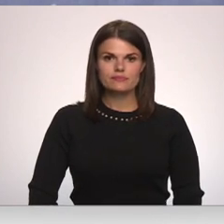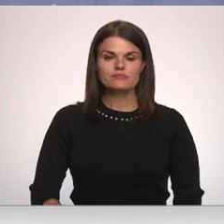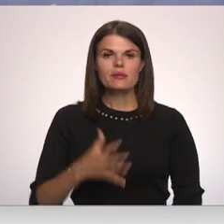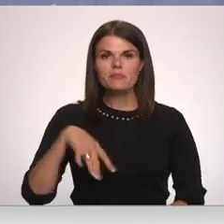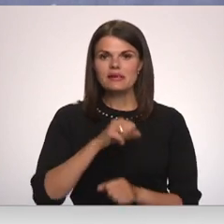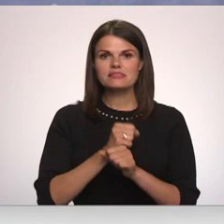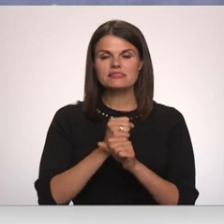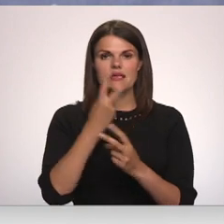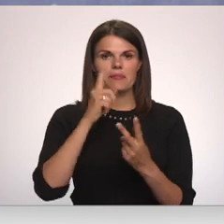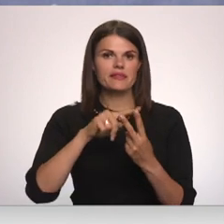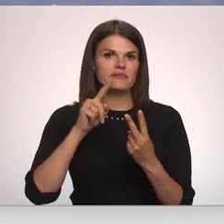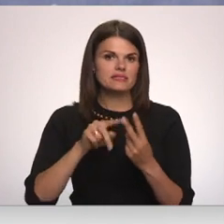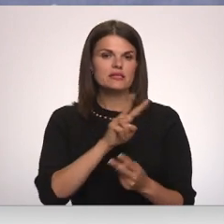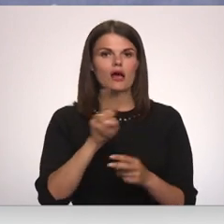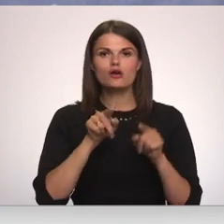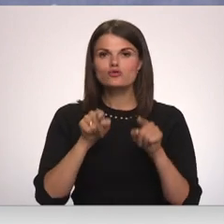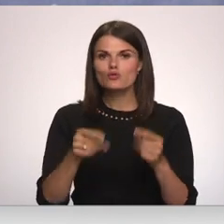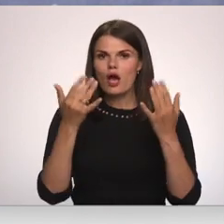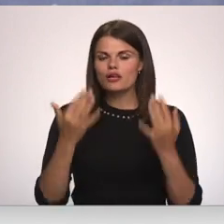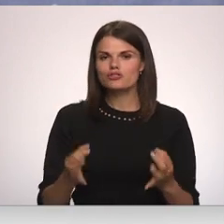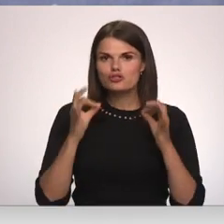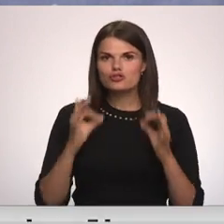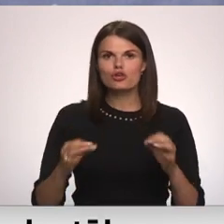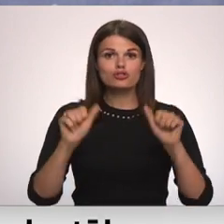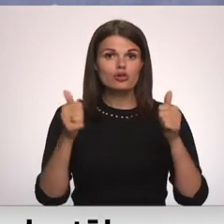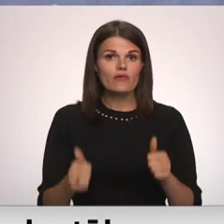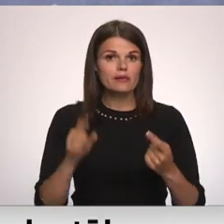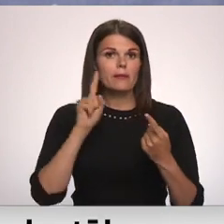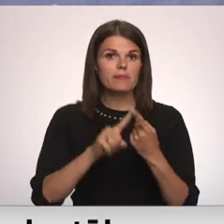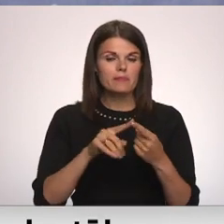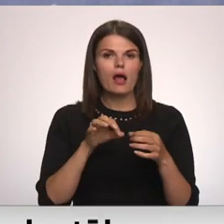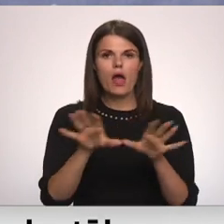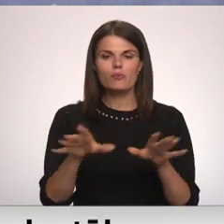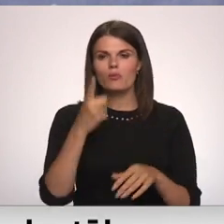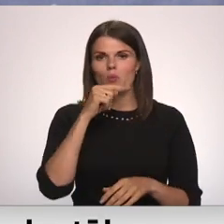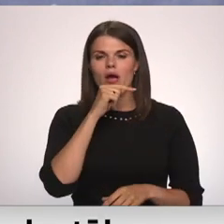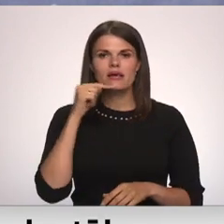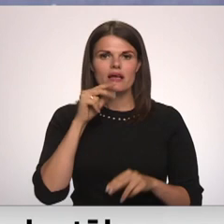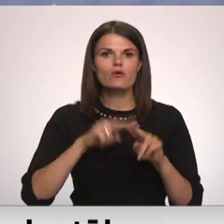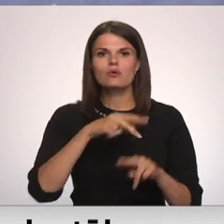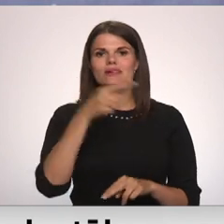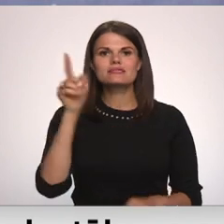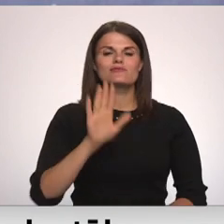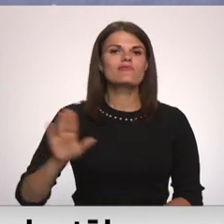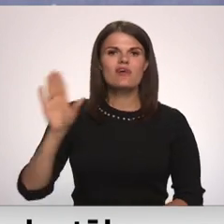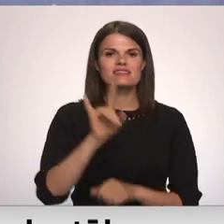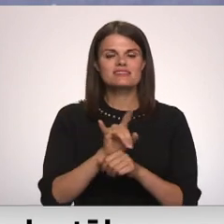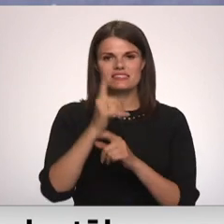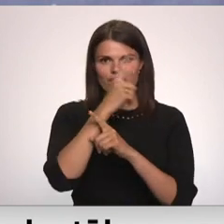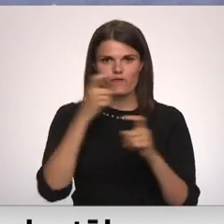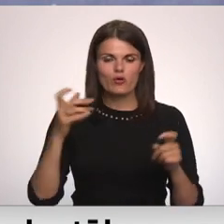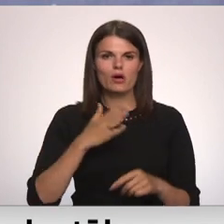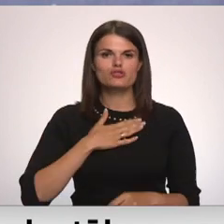Mēs darām divas lietas, kas to risina tiešā veidā. Pirmkārt, atbrīvojamies no Krievijas un citu valstu dezinformācijas